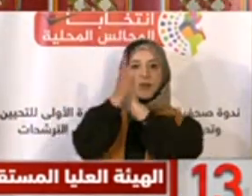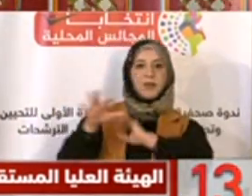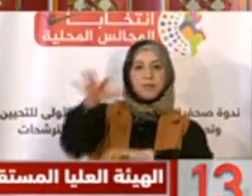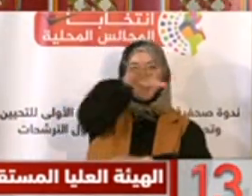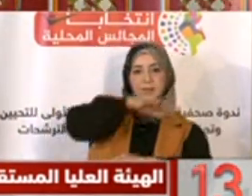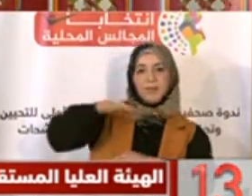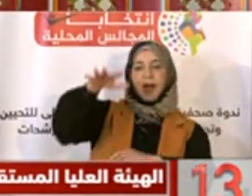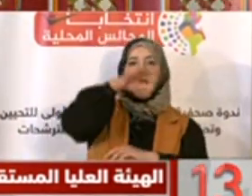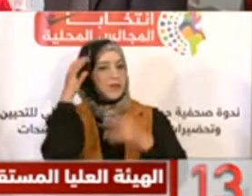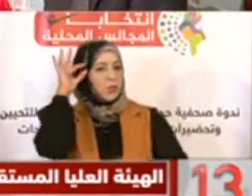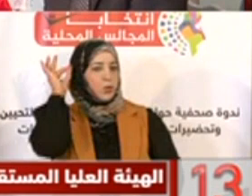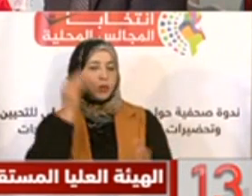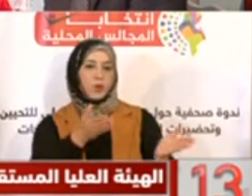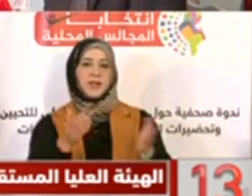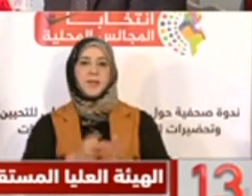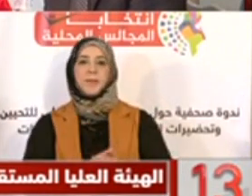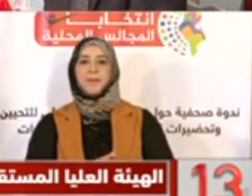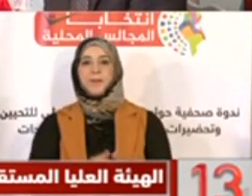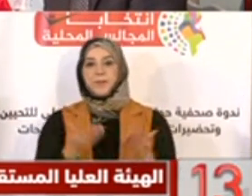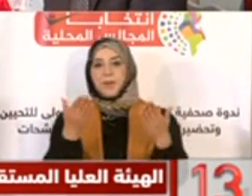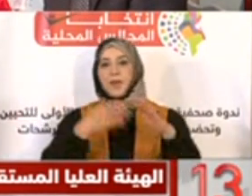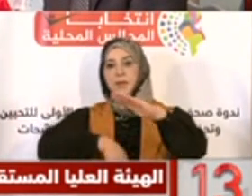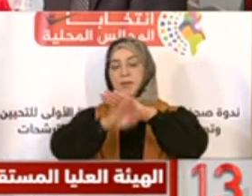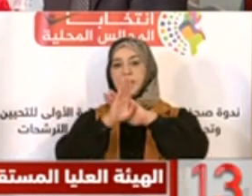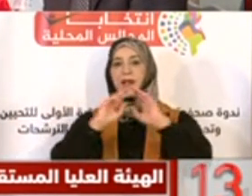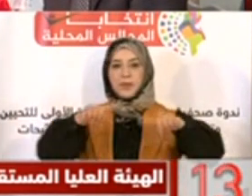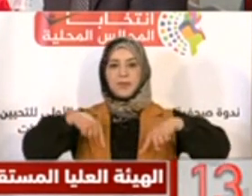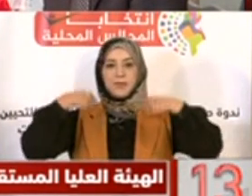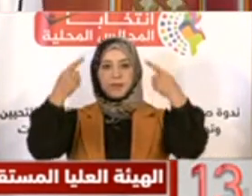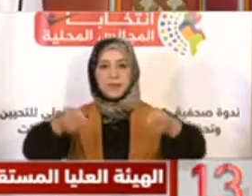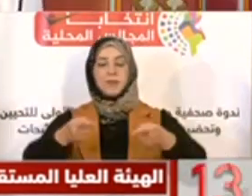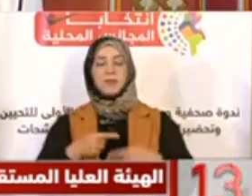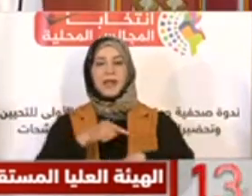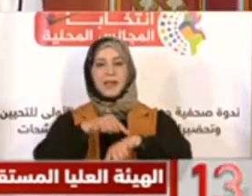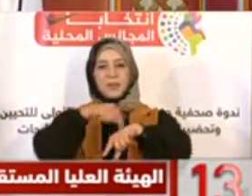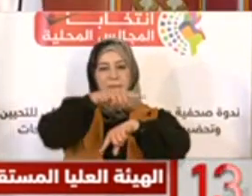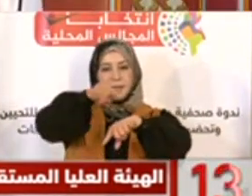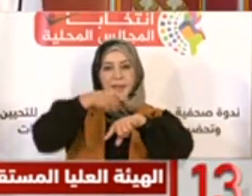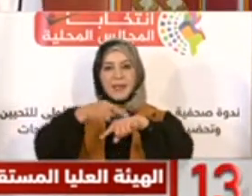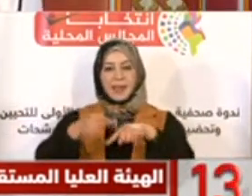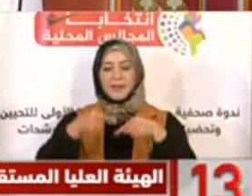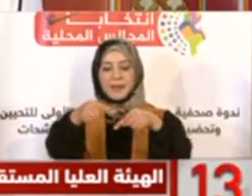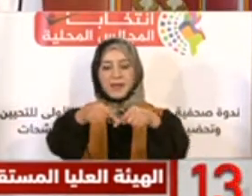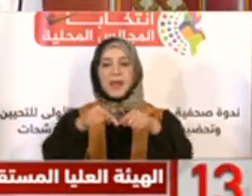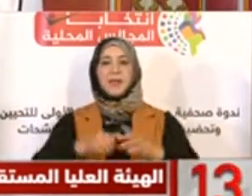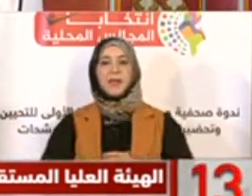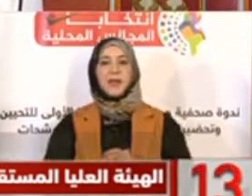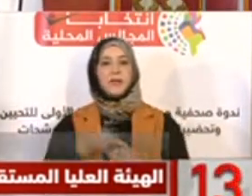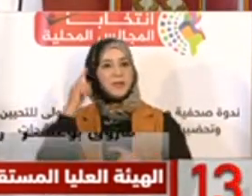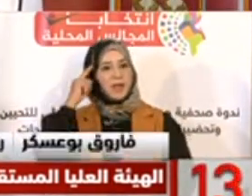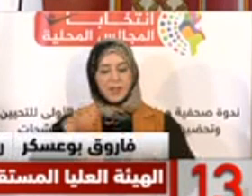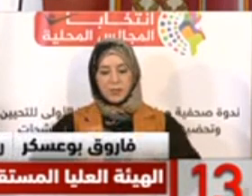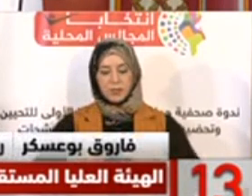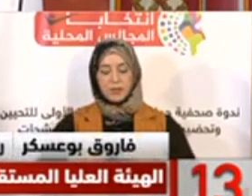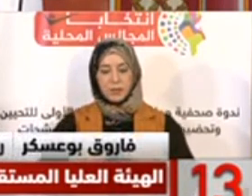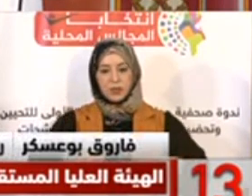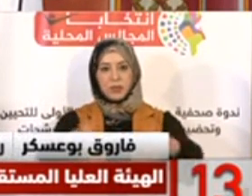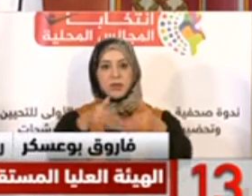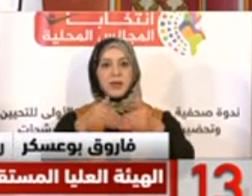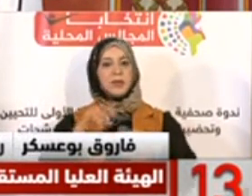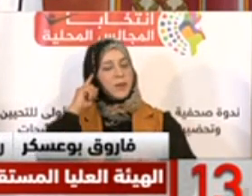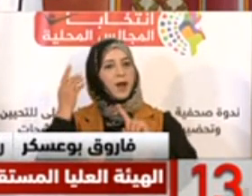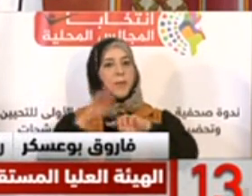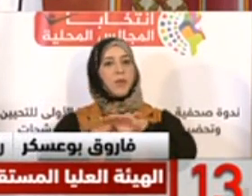لإنجاحه. ننطلق بعد ساعات قليلة في فترة هامة